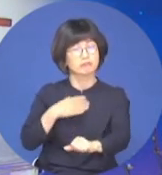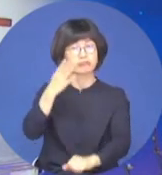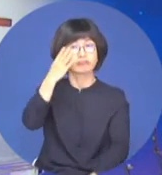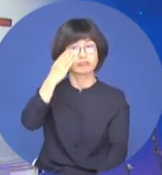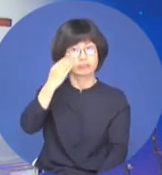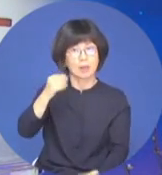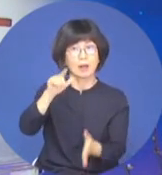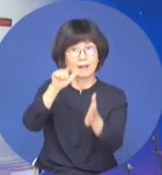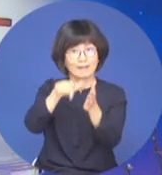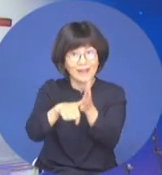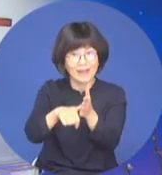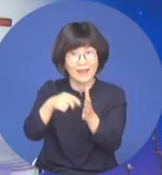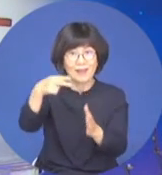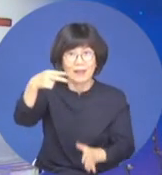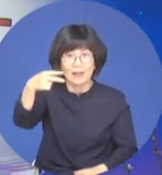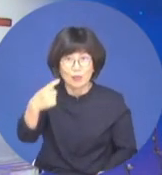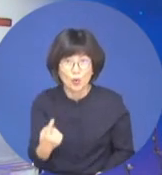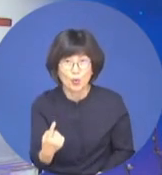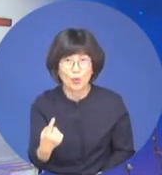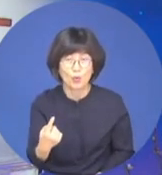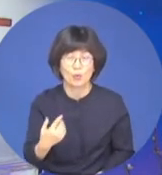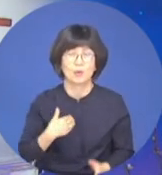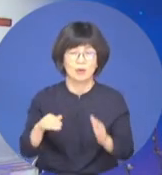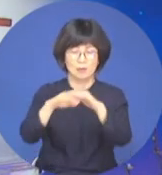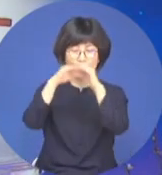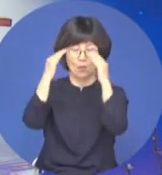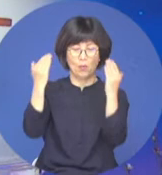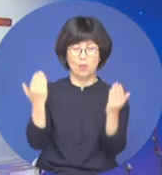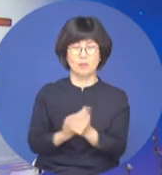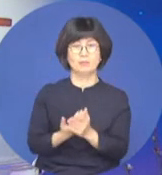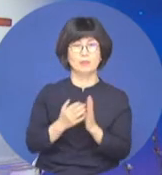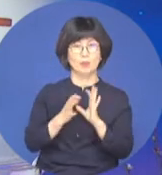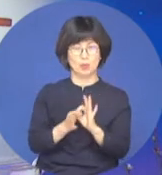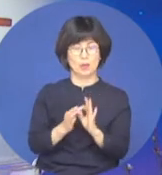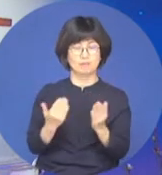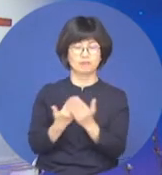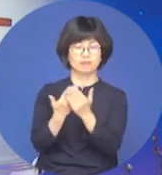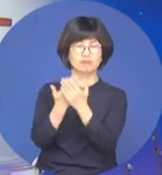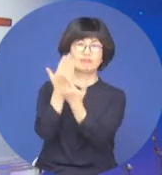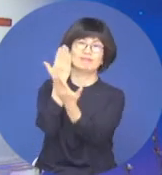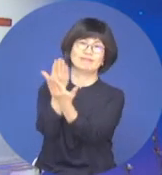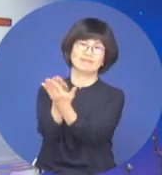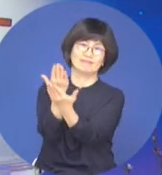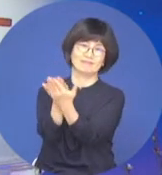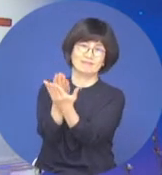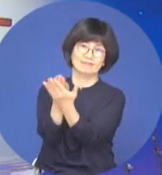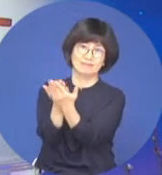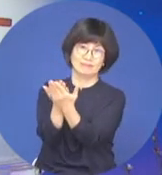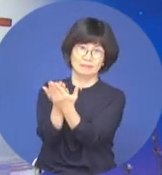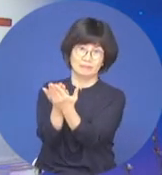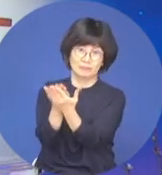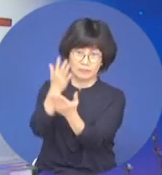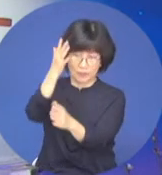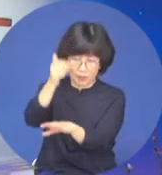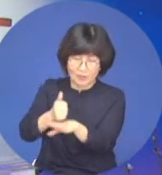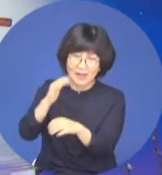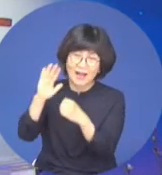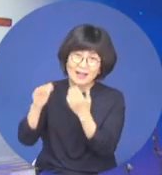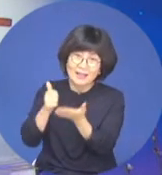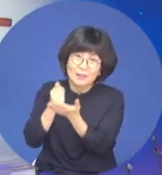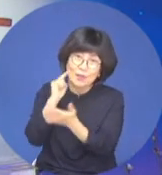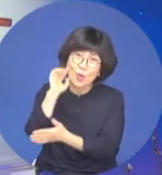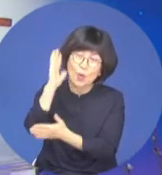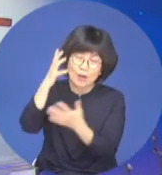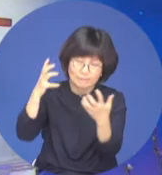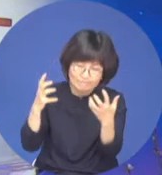그때도 우리는 이 모든 일을 통해서 부흥이 있게 해주시고, 그래서 하나님의 영광이 가득하게 해주십시오.